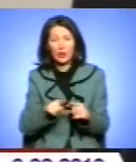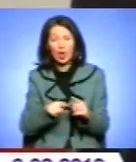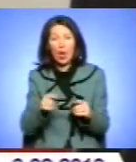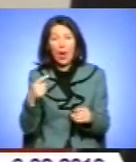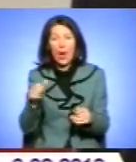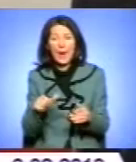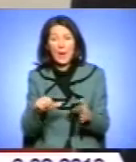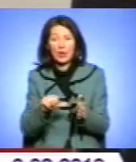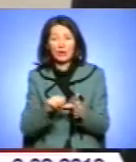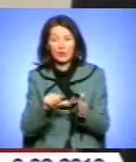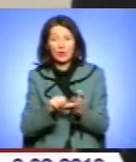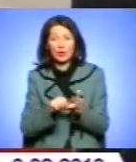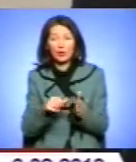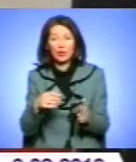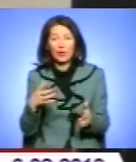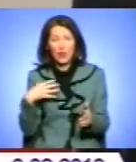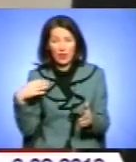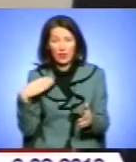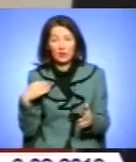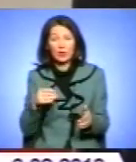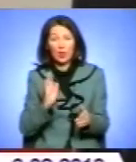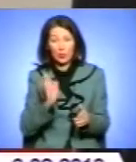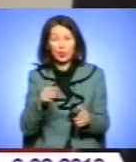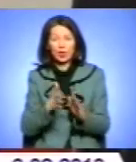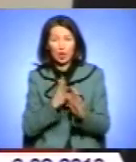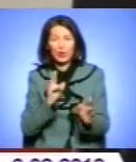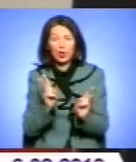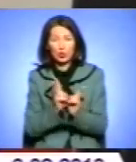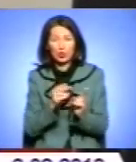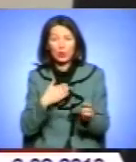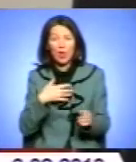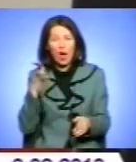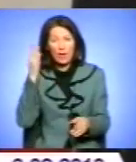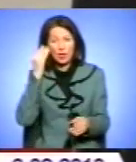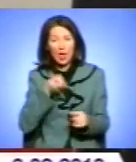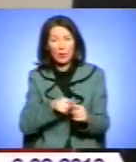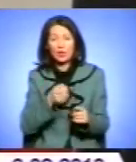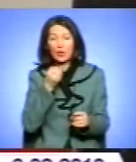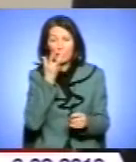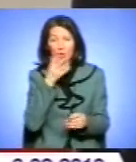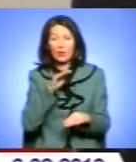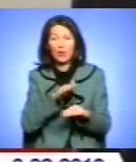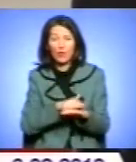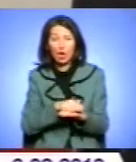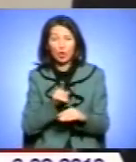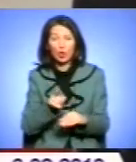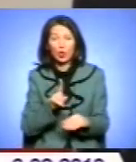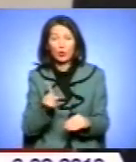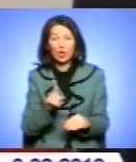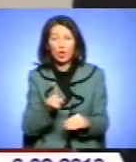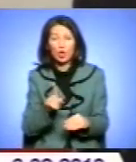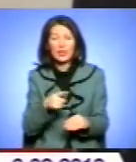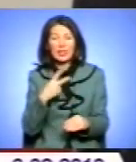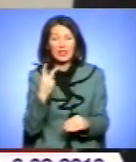проведуть чергову зустріч. Ми вважаємо це надзвичайно позитивним фактом, оскільки